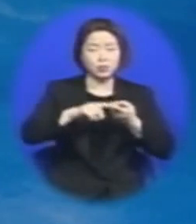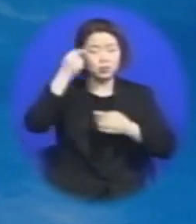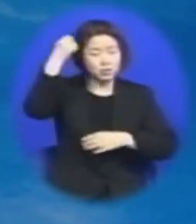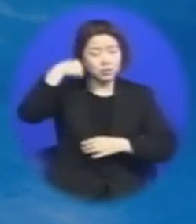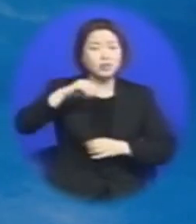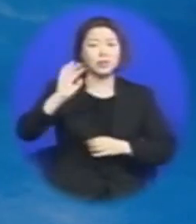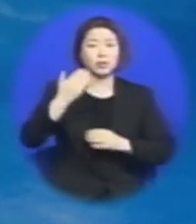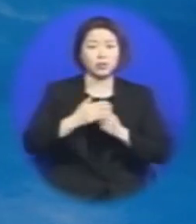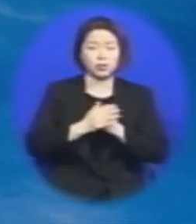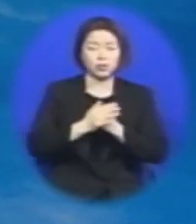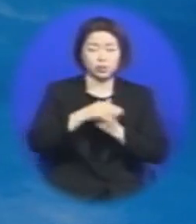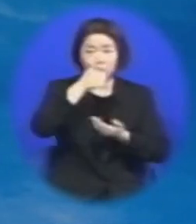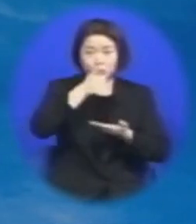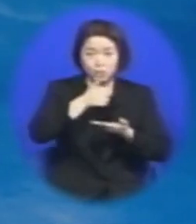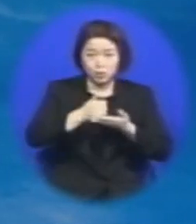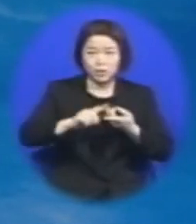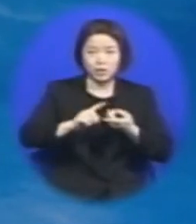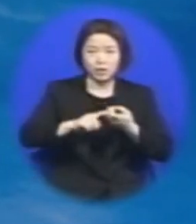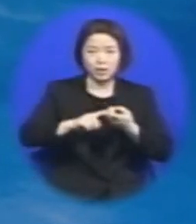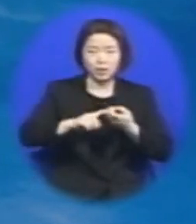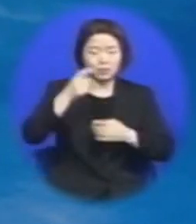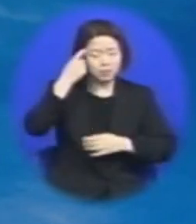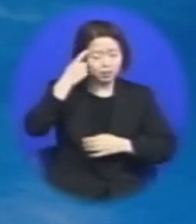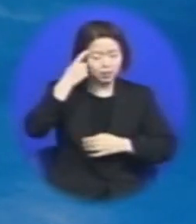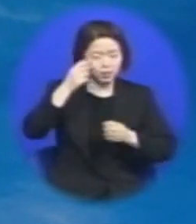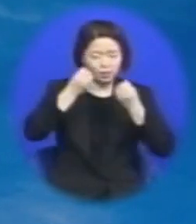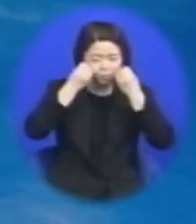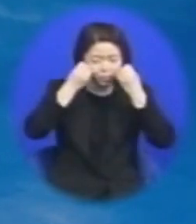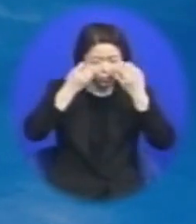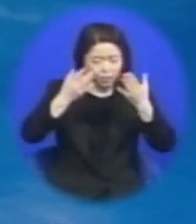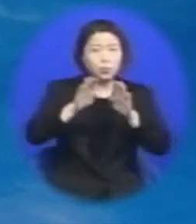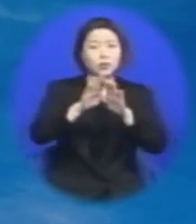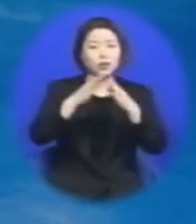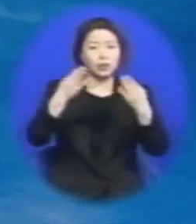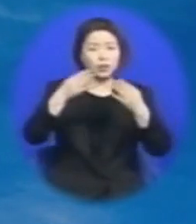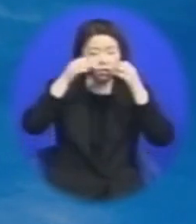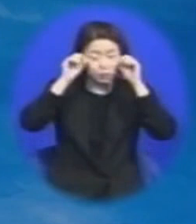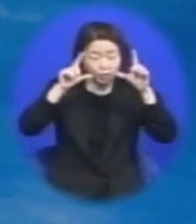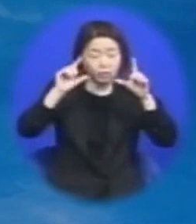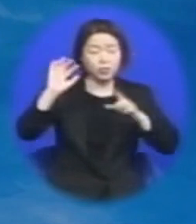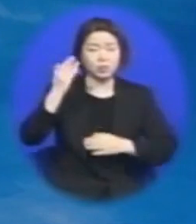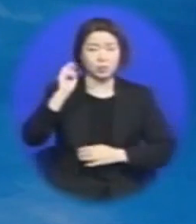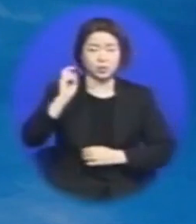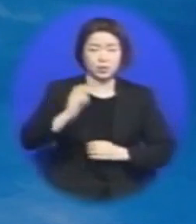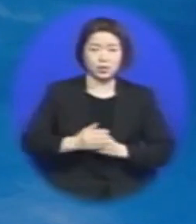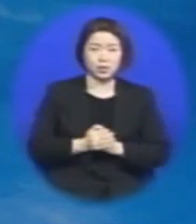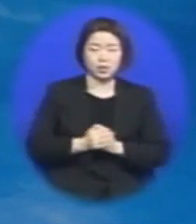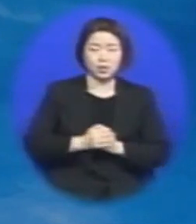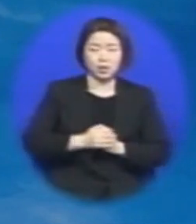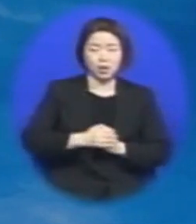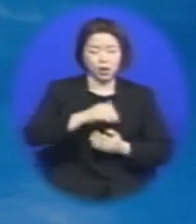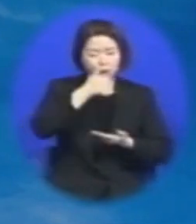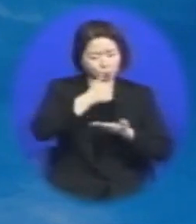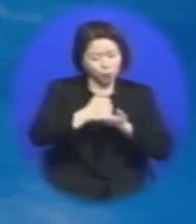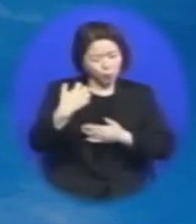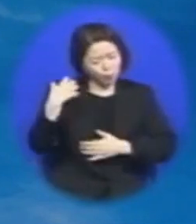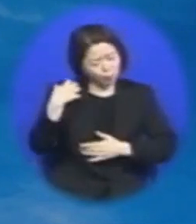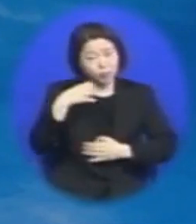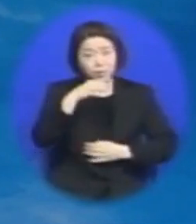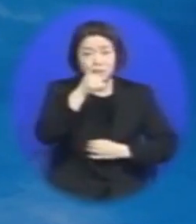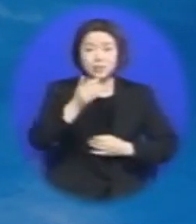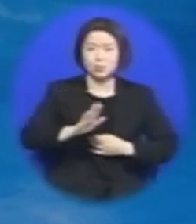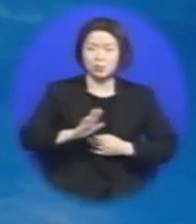죄에 대한 생각이 갑자기 새롭게 열려지게 됩니다 또는 그 죄책감은 가지고 있었지만 어